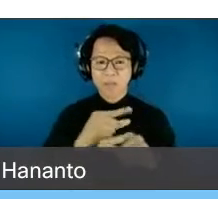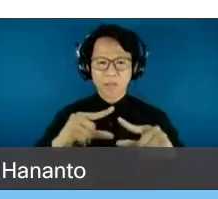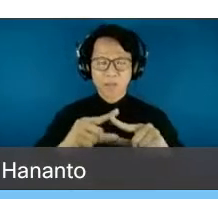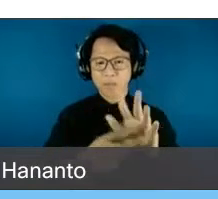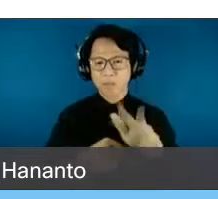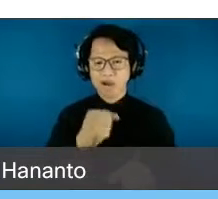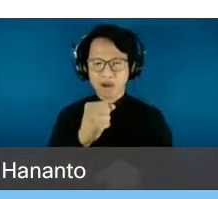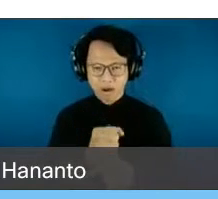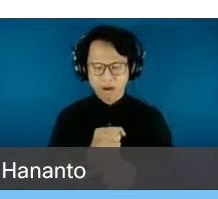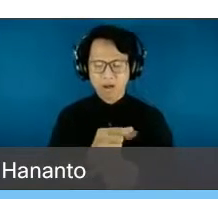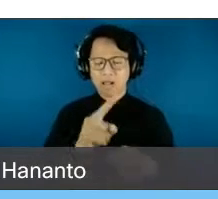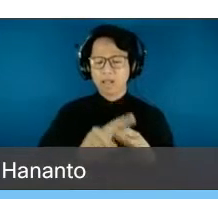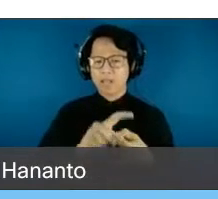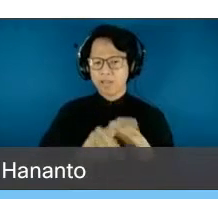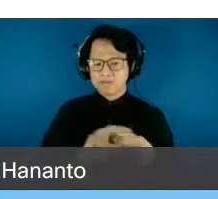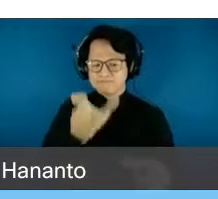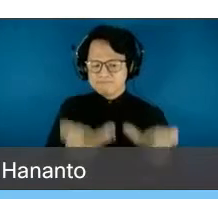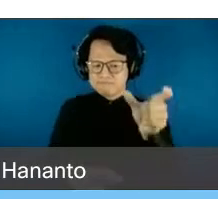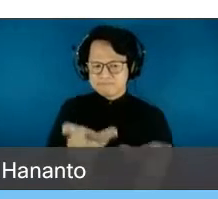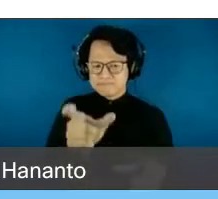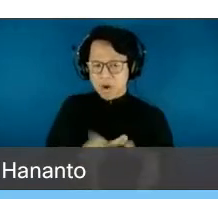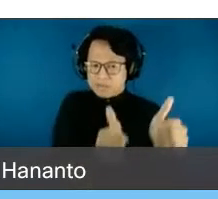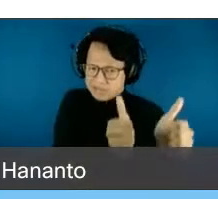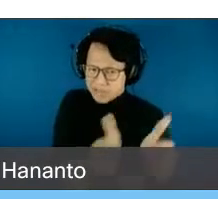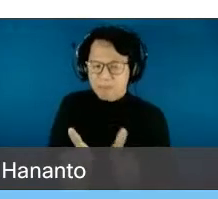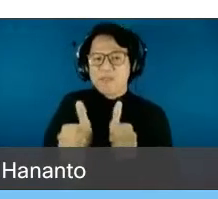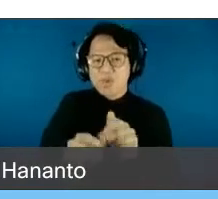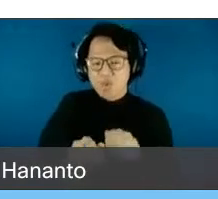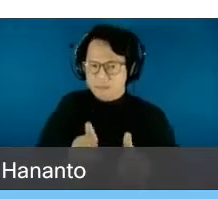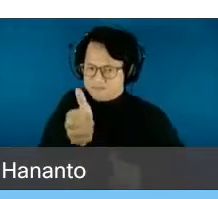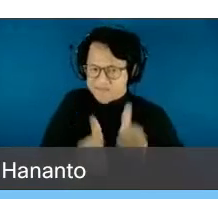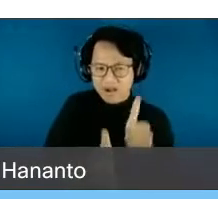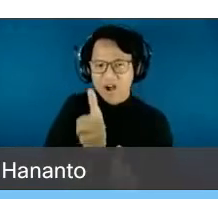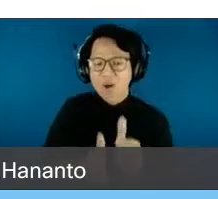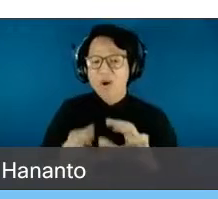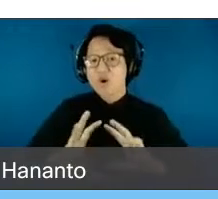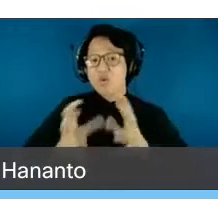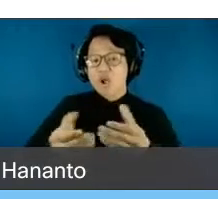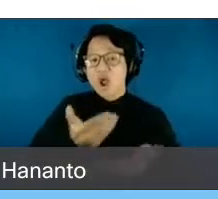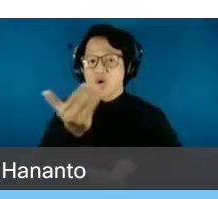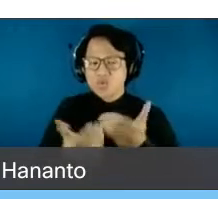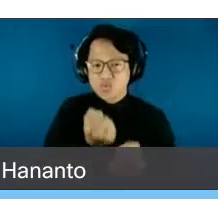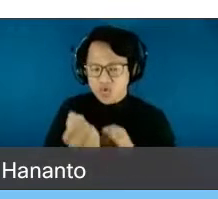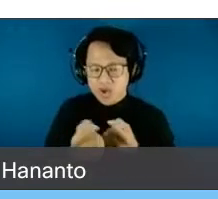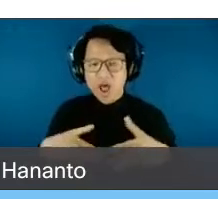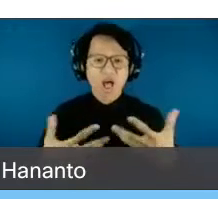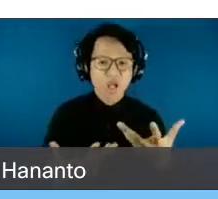kita siapkan benar-benar siap bersaing di dunia industri maupun di wirausaha.